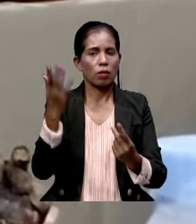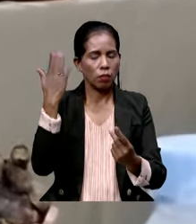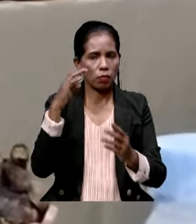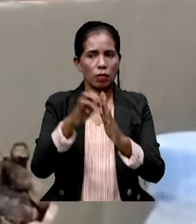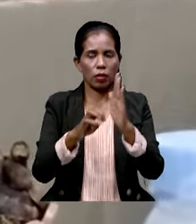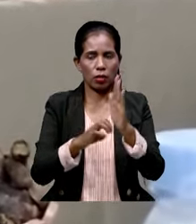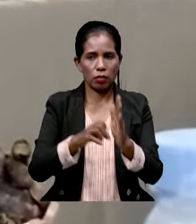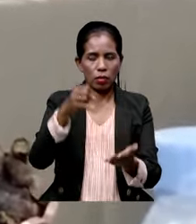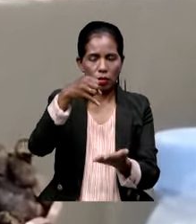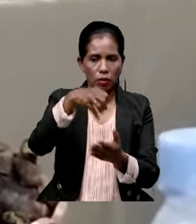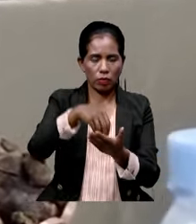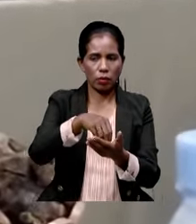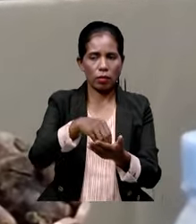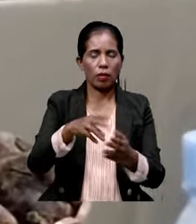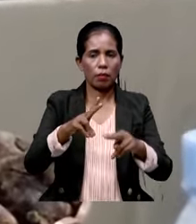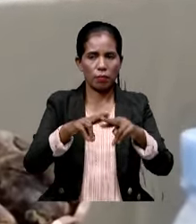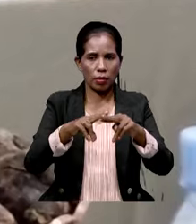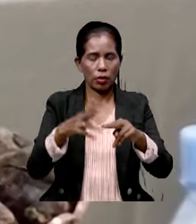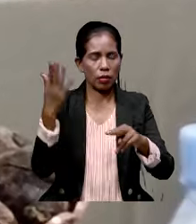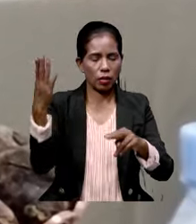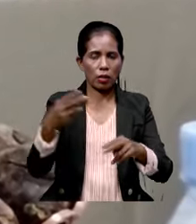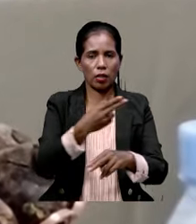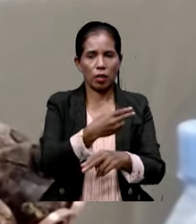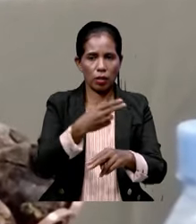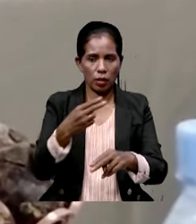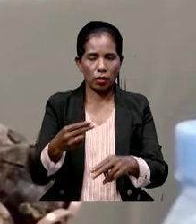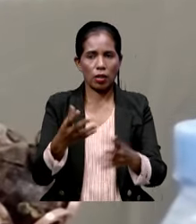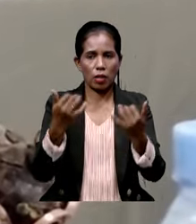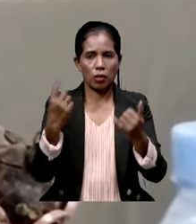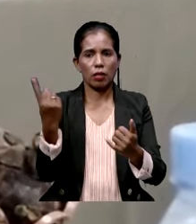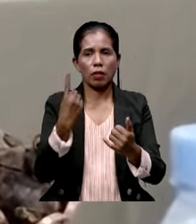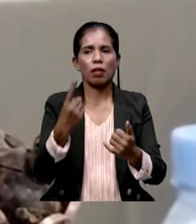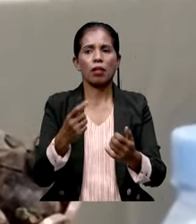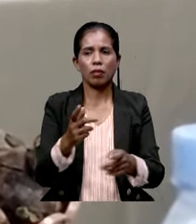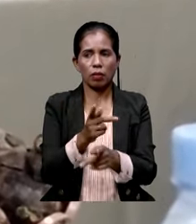nebe involve produsan masin sirai in Indonesia no konsistente na fatin ho di